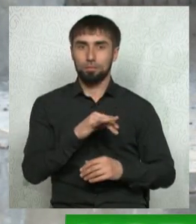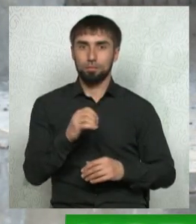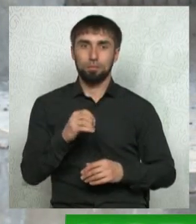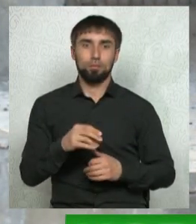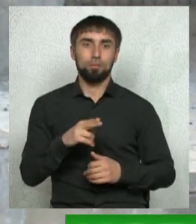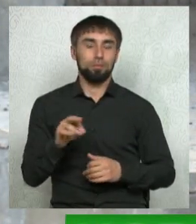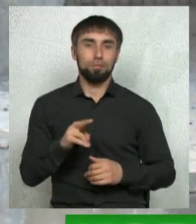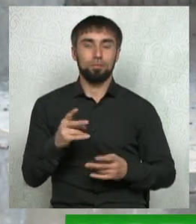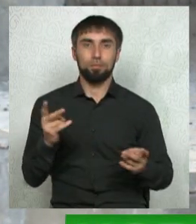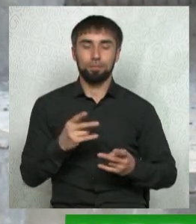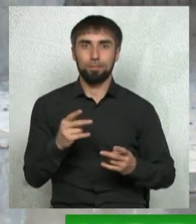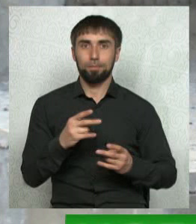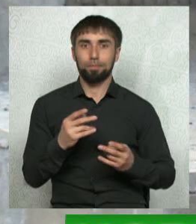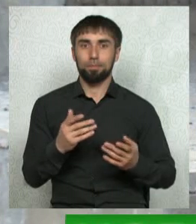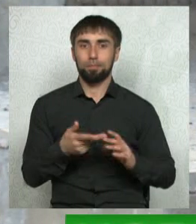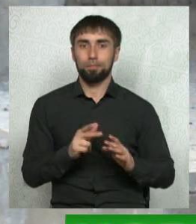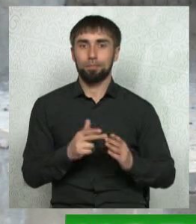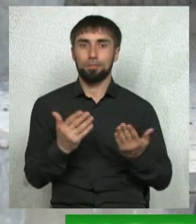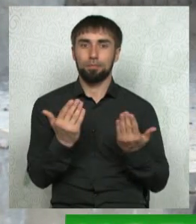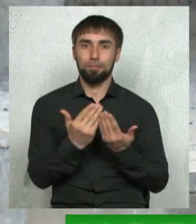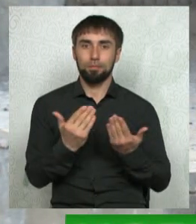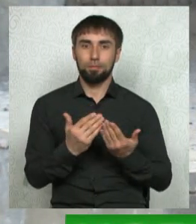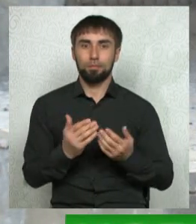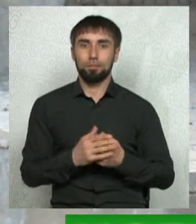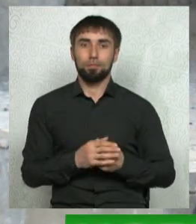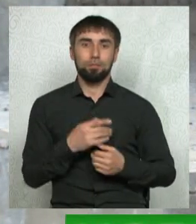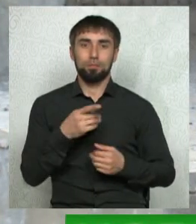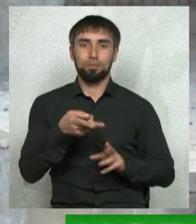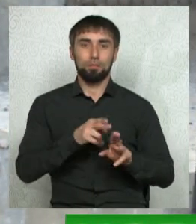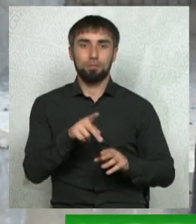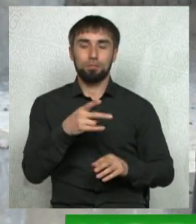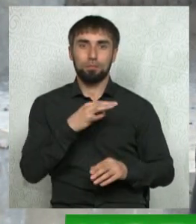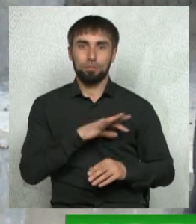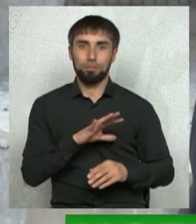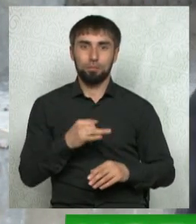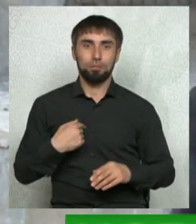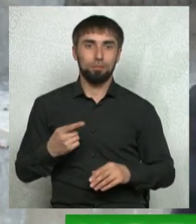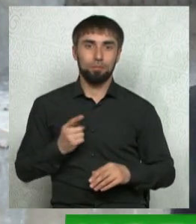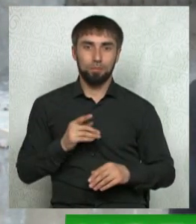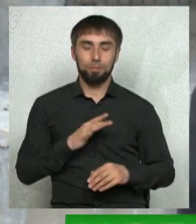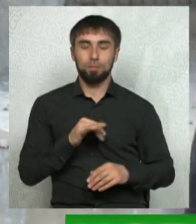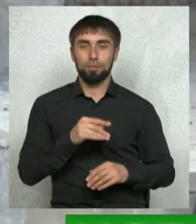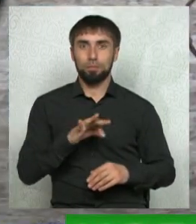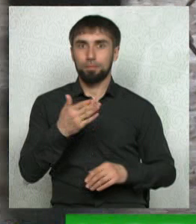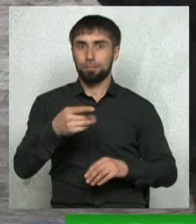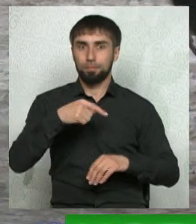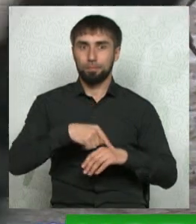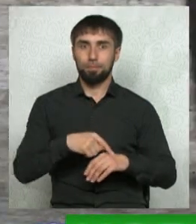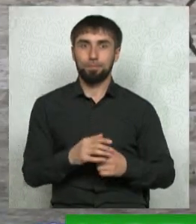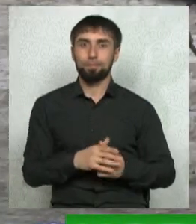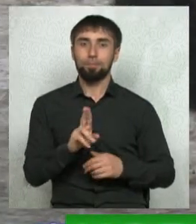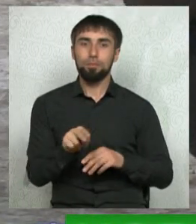под нужды театра оно, ну, абсолютно непригодно. Поэтому мы ждали тот, вот именно этот момент. К